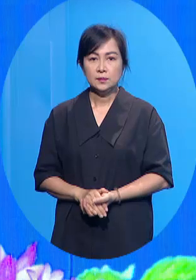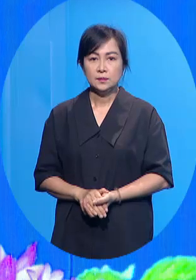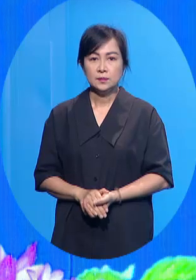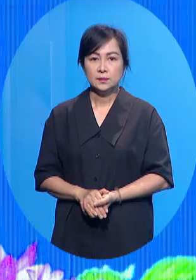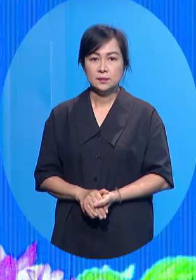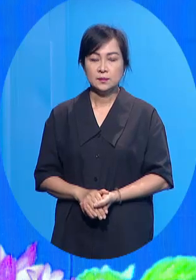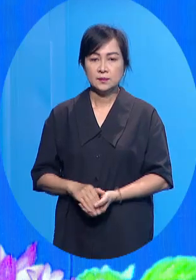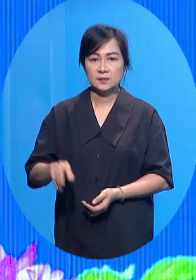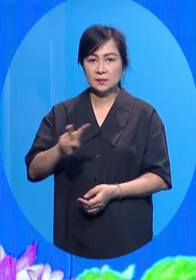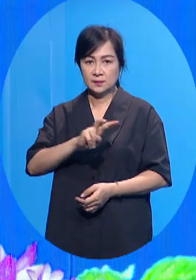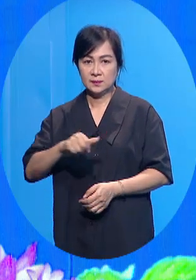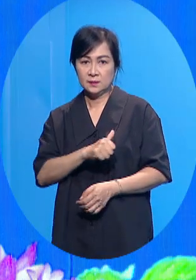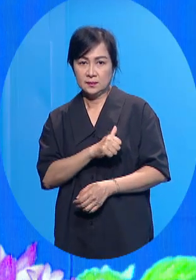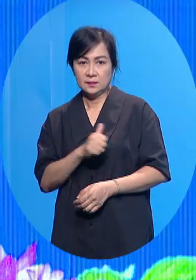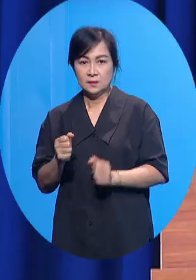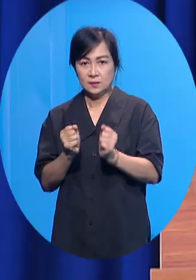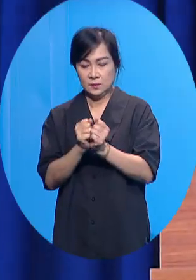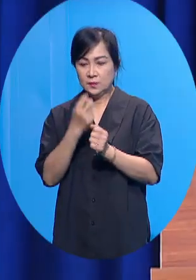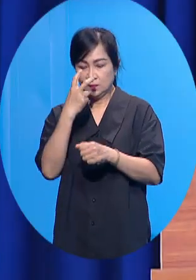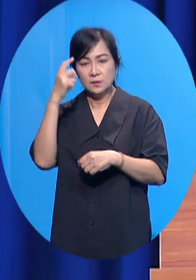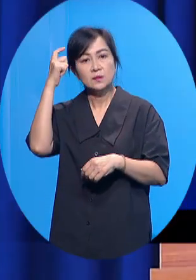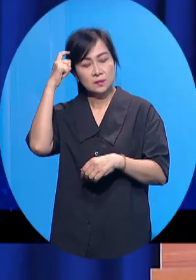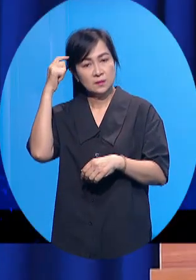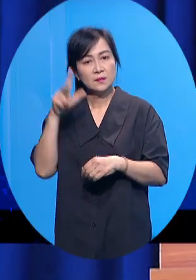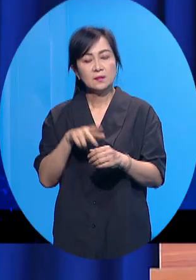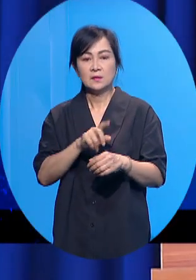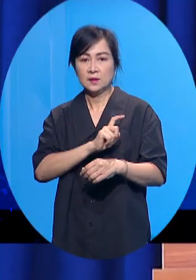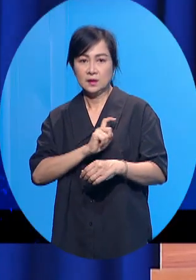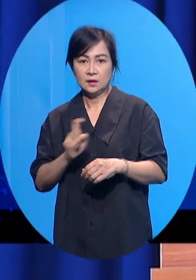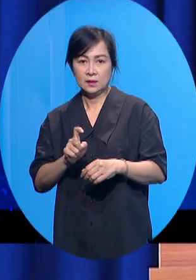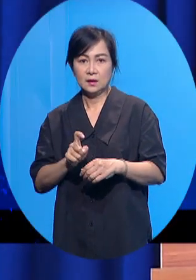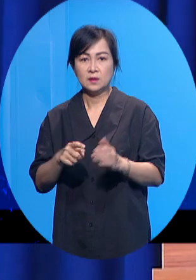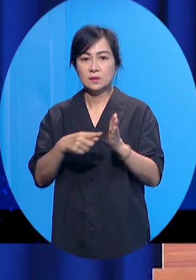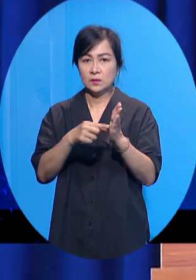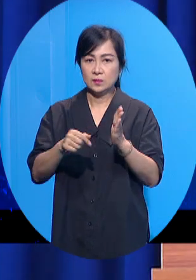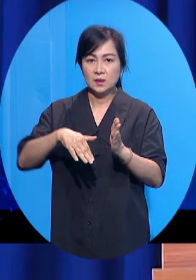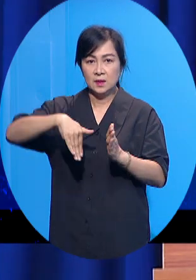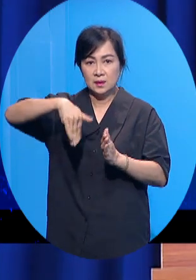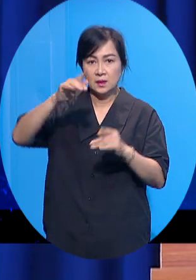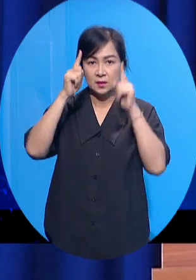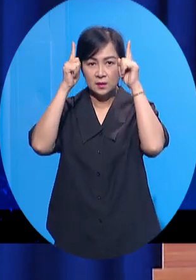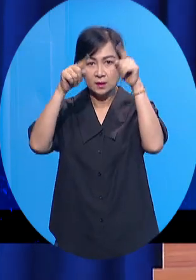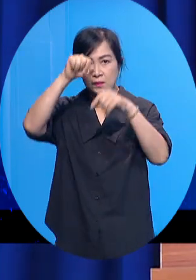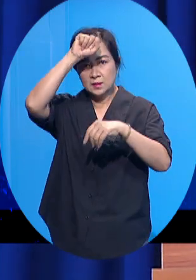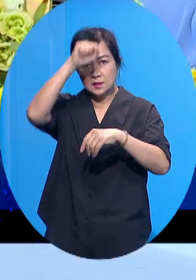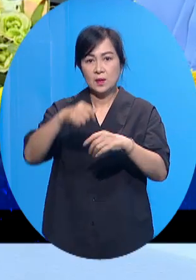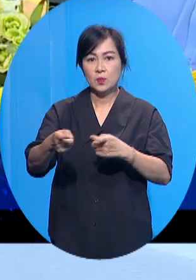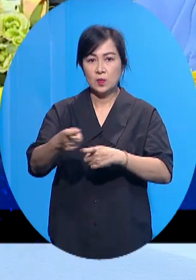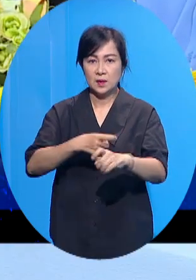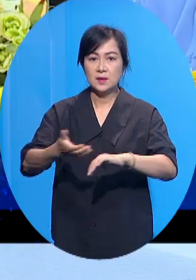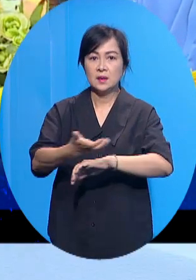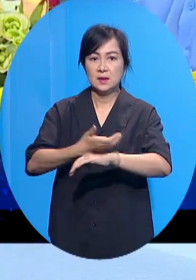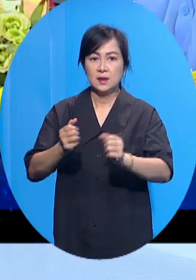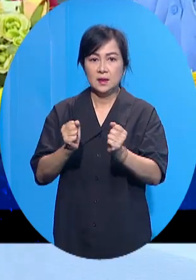Hội hơn 200 học viên đã cùng tìm hiểu về tám chuyên đề liên quan đến các nội dung như tăng cường sự lãnh đạo của Đảng và sự